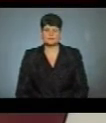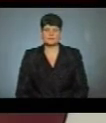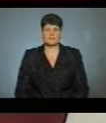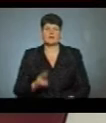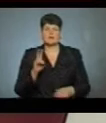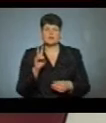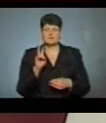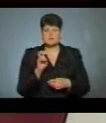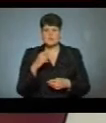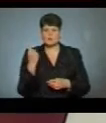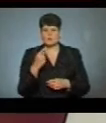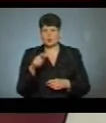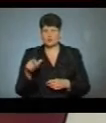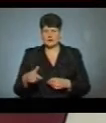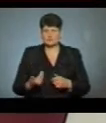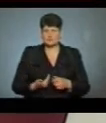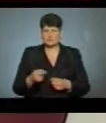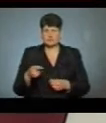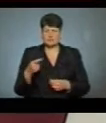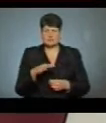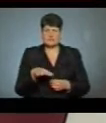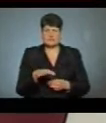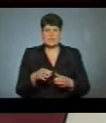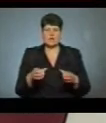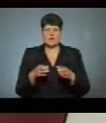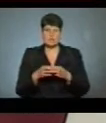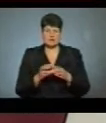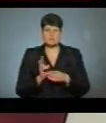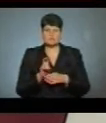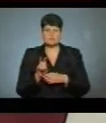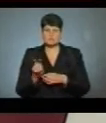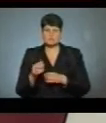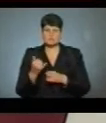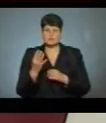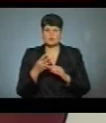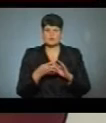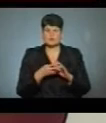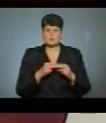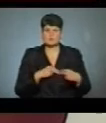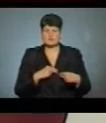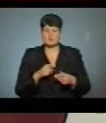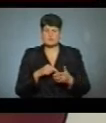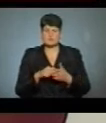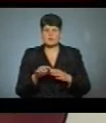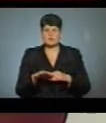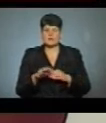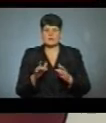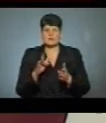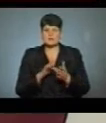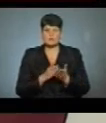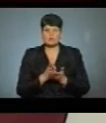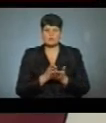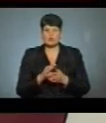200 одиноких людей, які проживають у Тернопільській територіальній громаді, відвідали сьогодні 49 працівників міського територіального центру